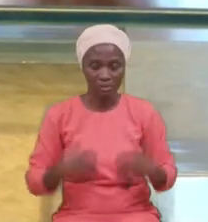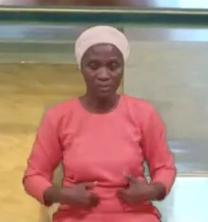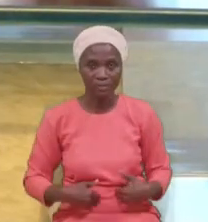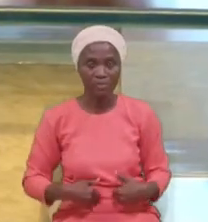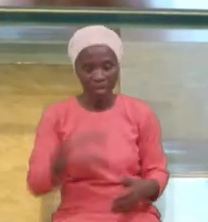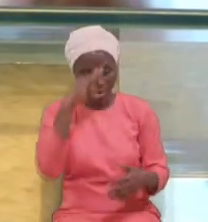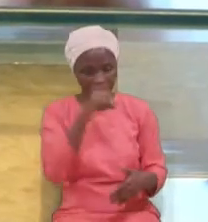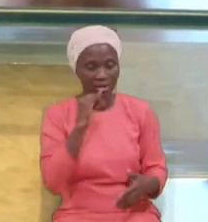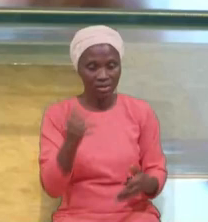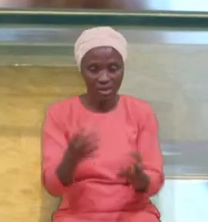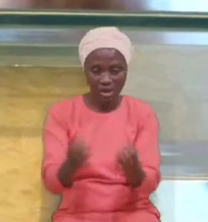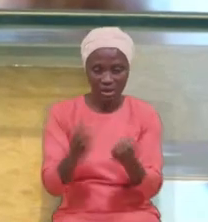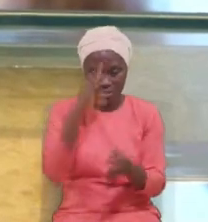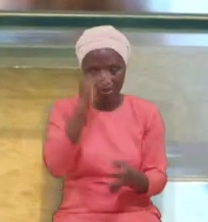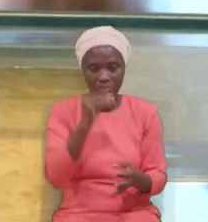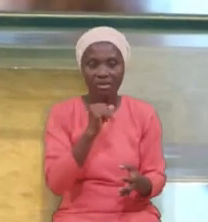de